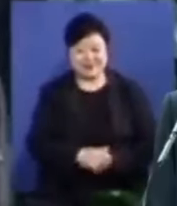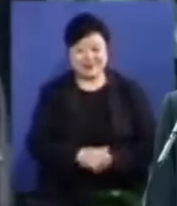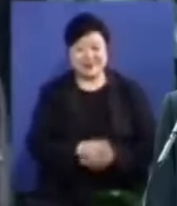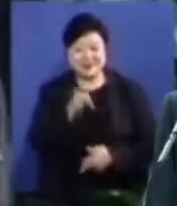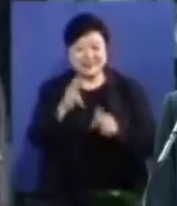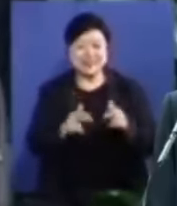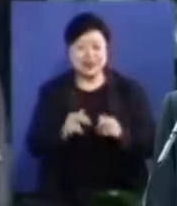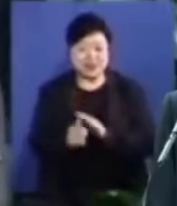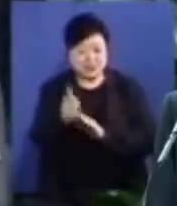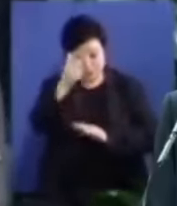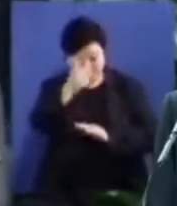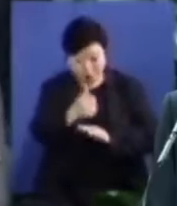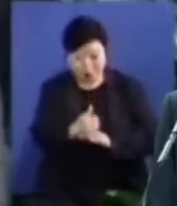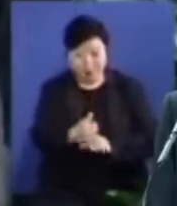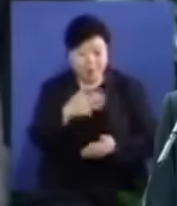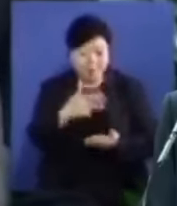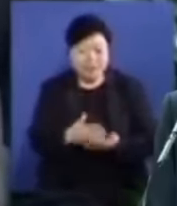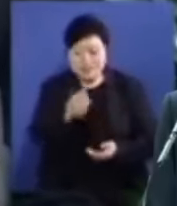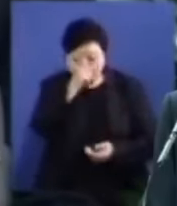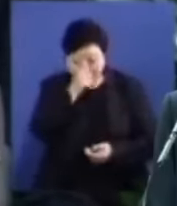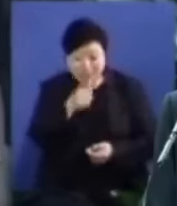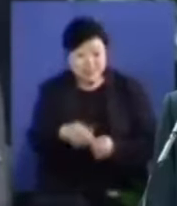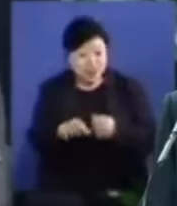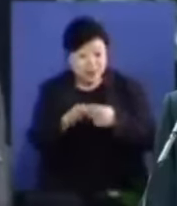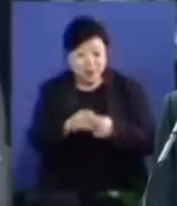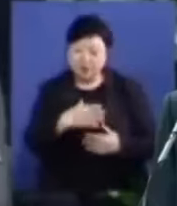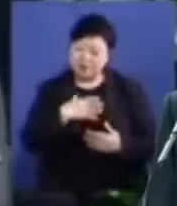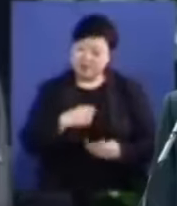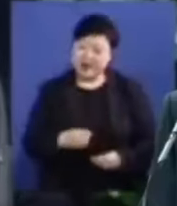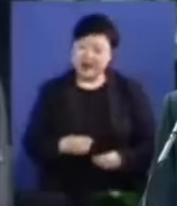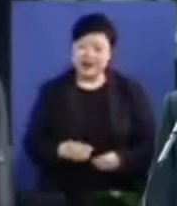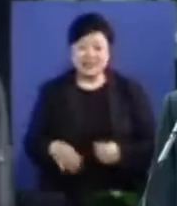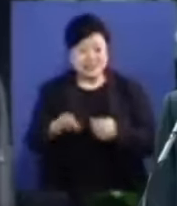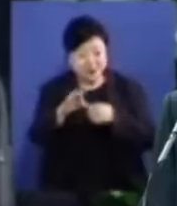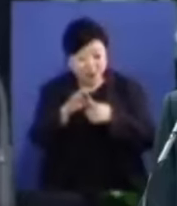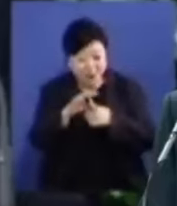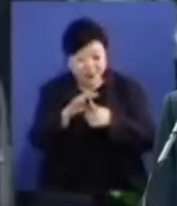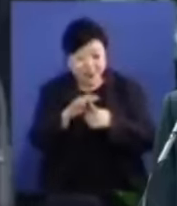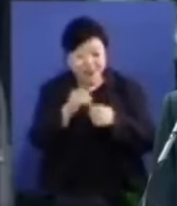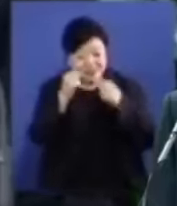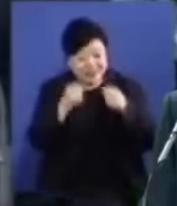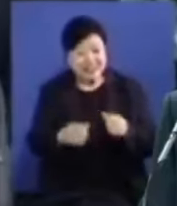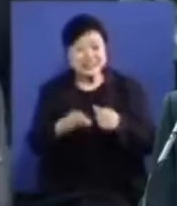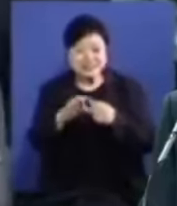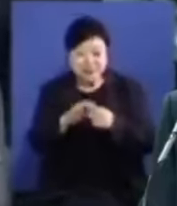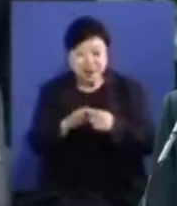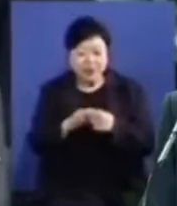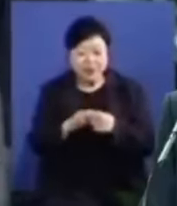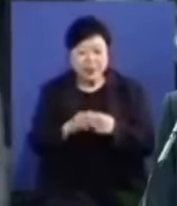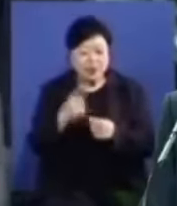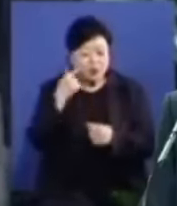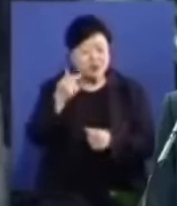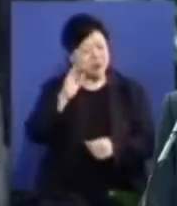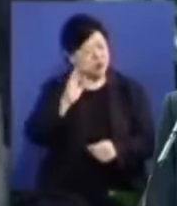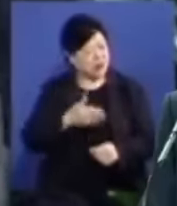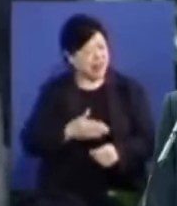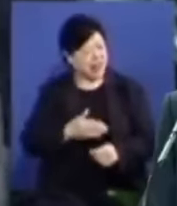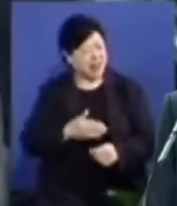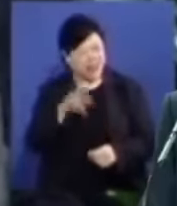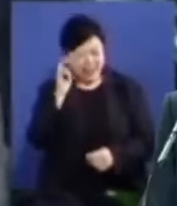사업에 성공해서 내 팔자가 좋아서 편안해서 살았으면 저는 지금 목사도 안 되고